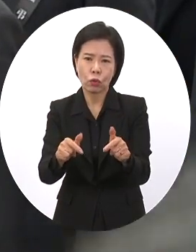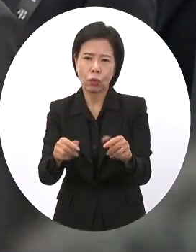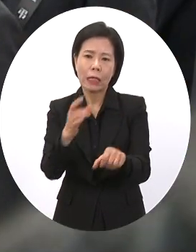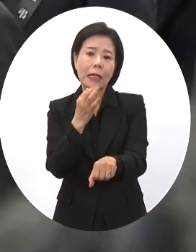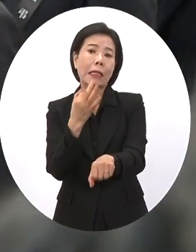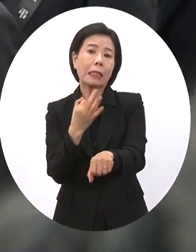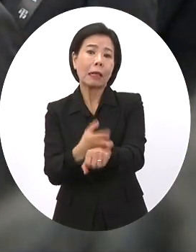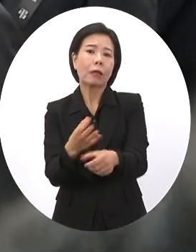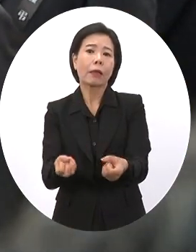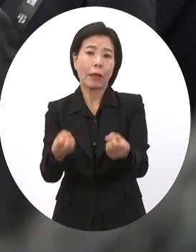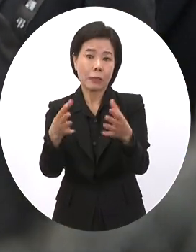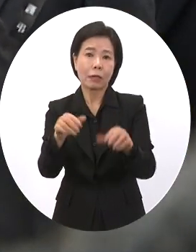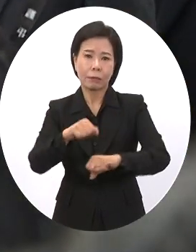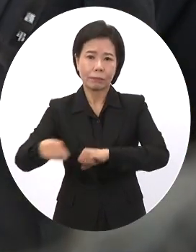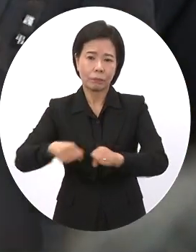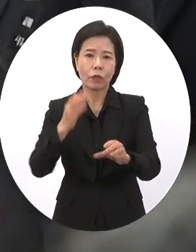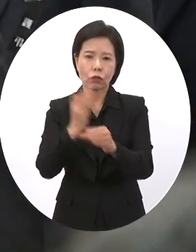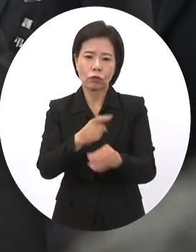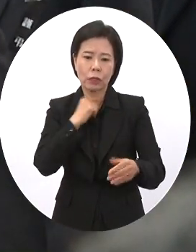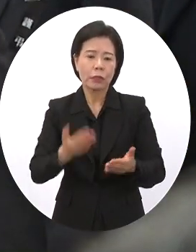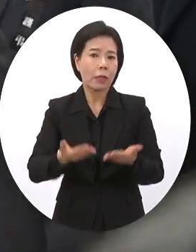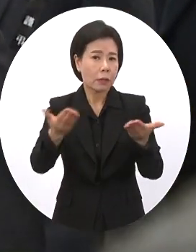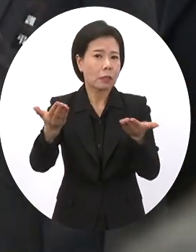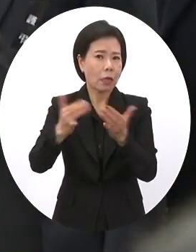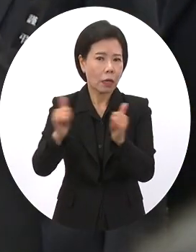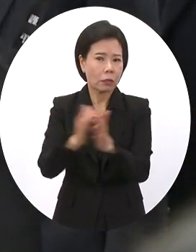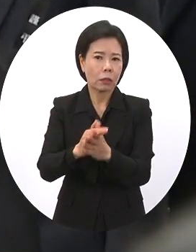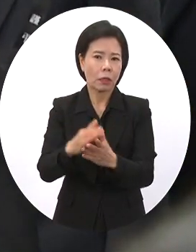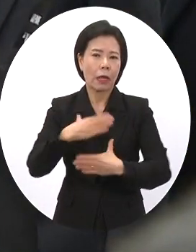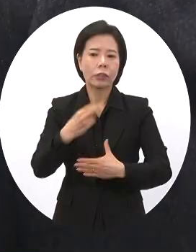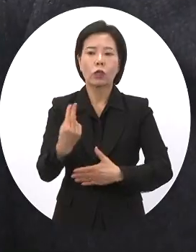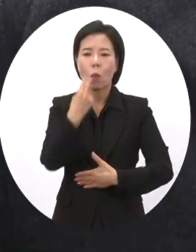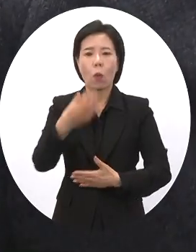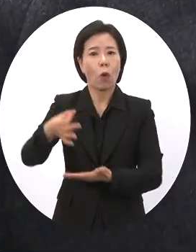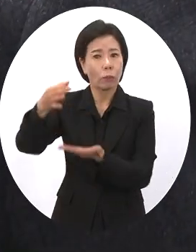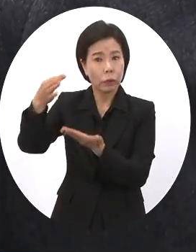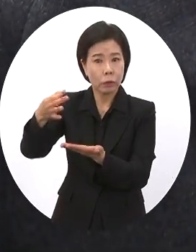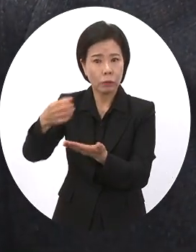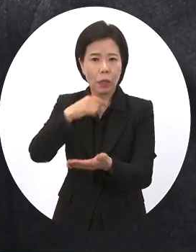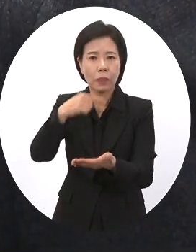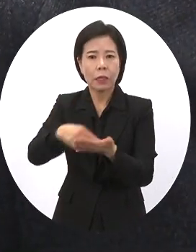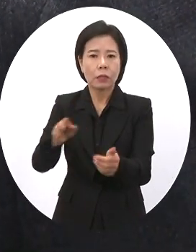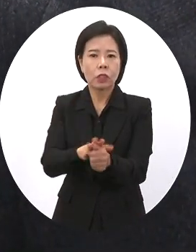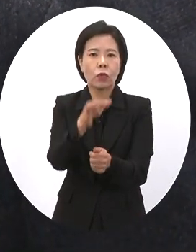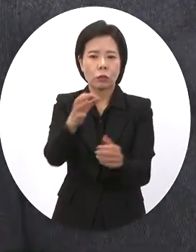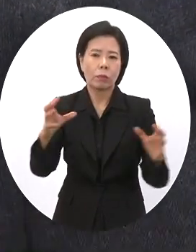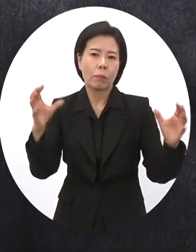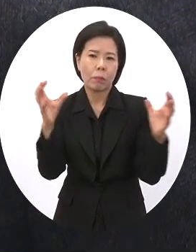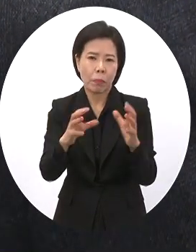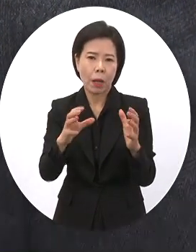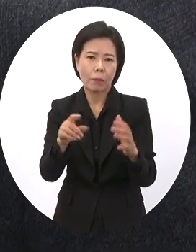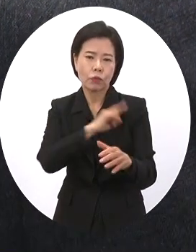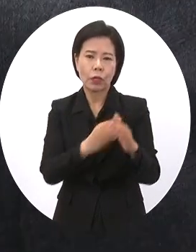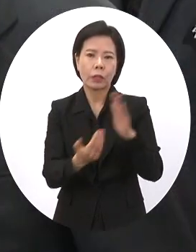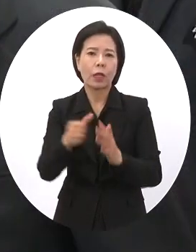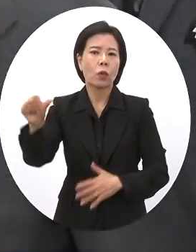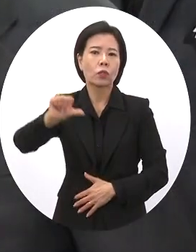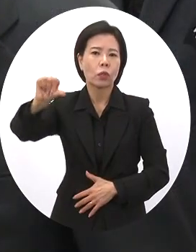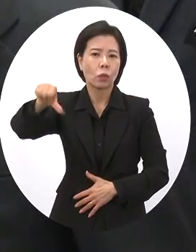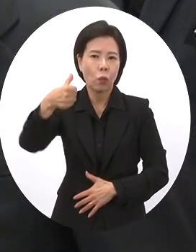행사를 간소화했는데요. 희생자들에게는 도민안전보험금과 재난지원금을 포함해